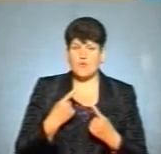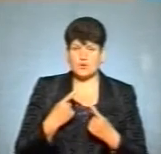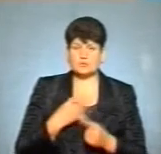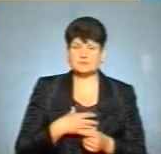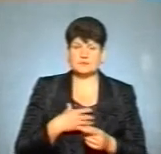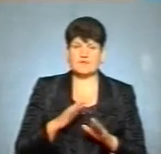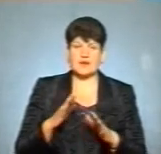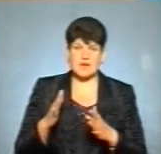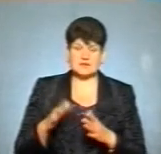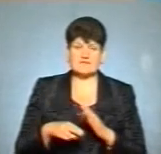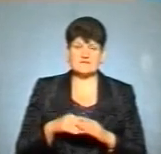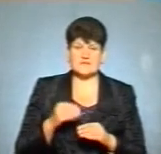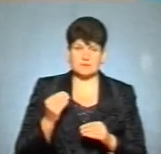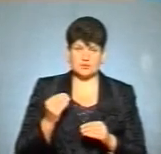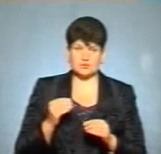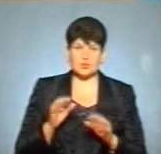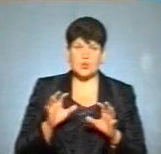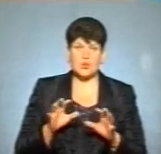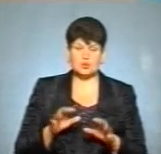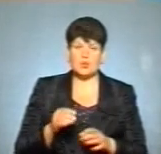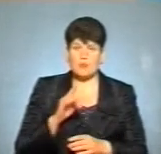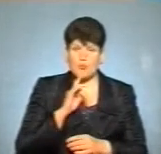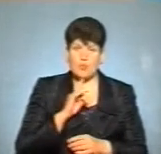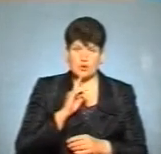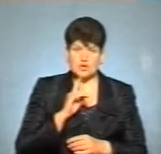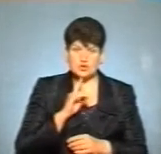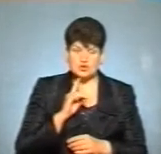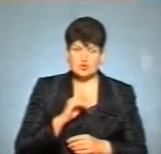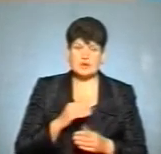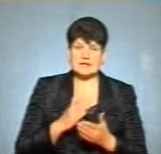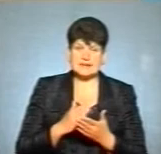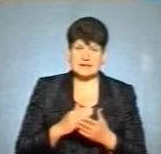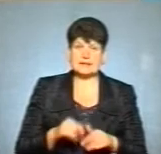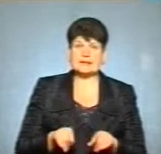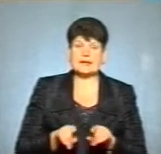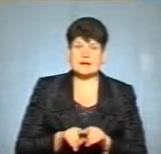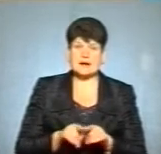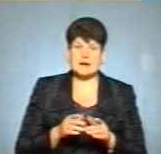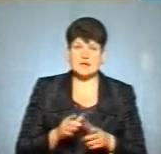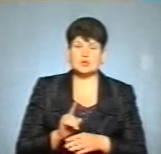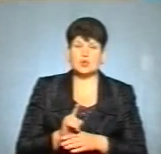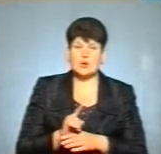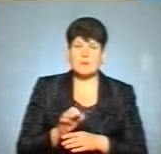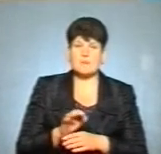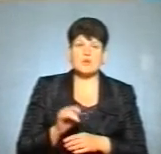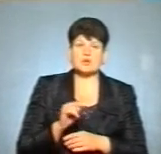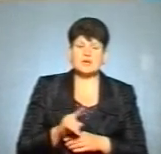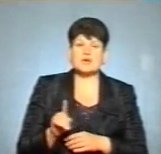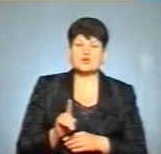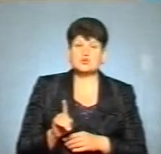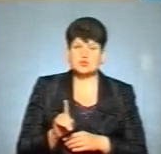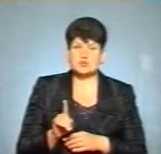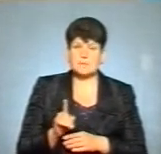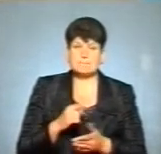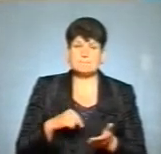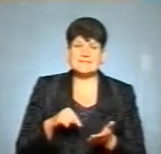виборчого кодексу, то поки що є така, скажімо так, норма про те, що